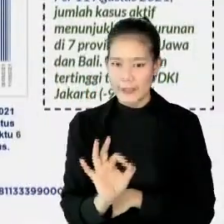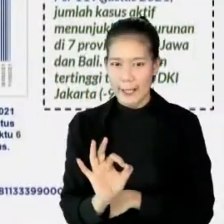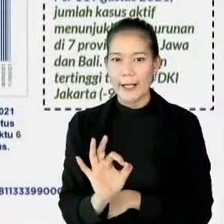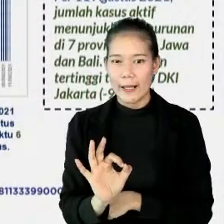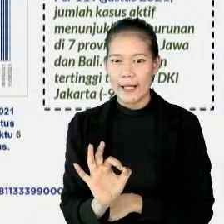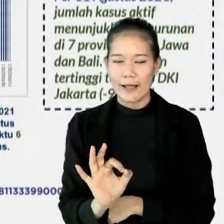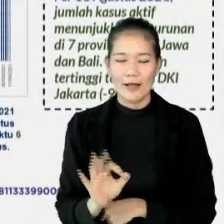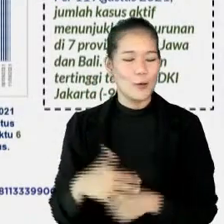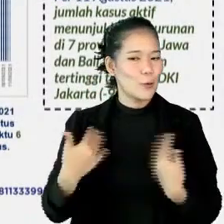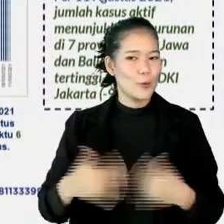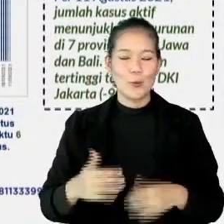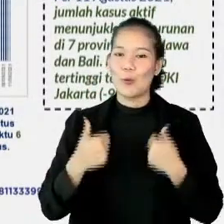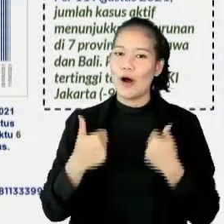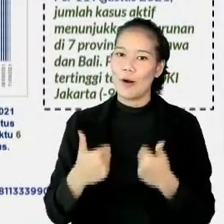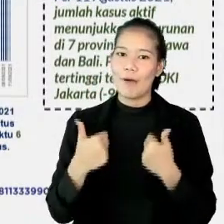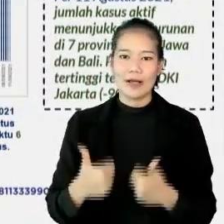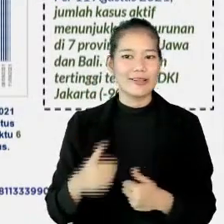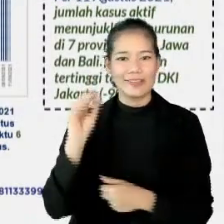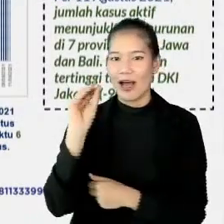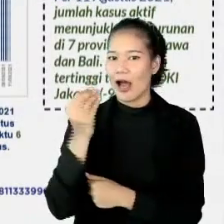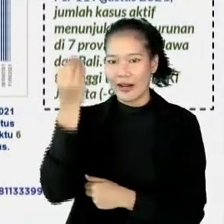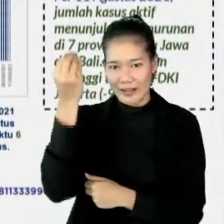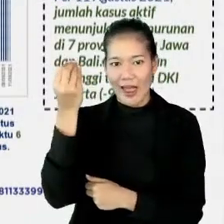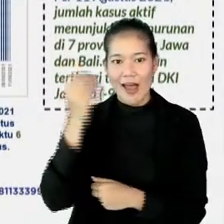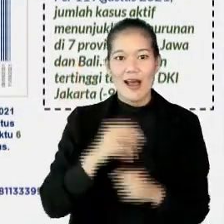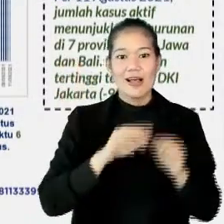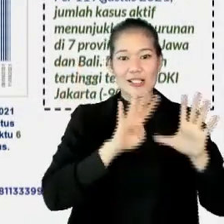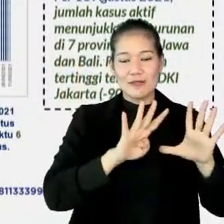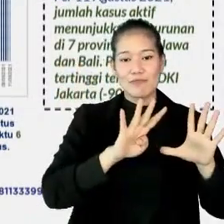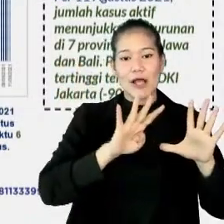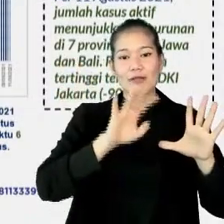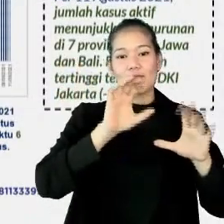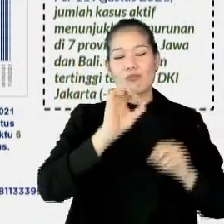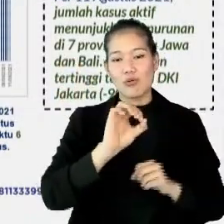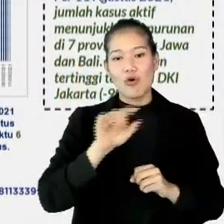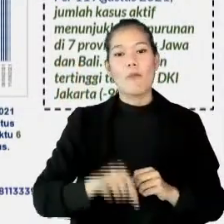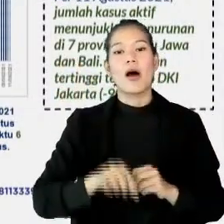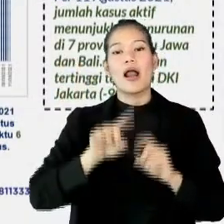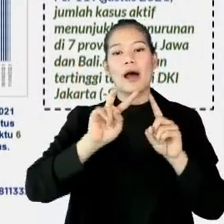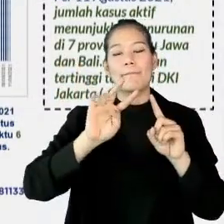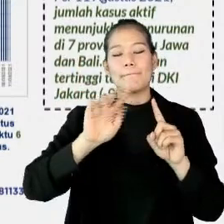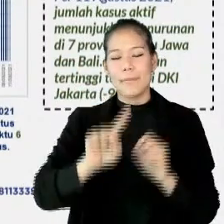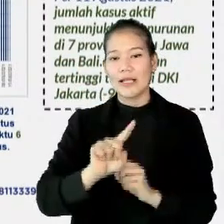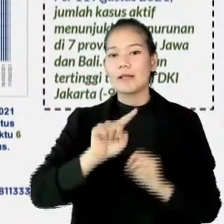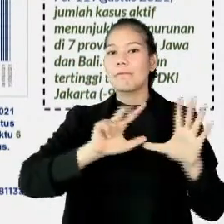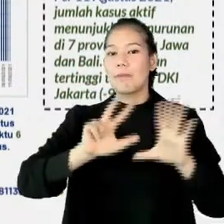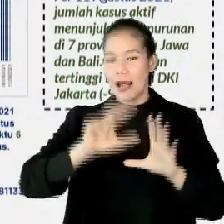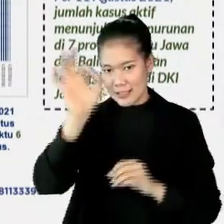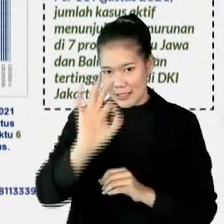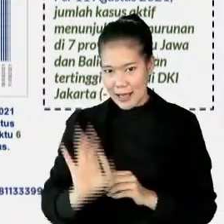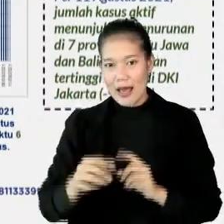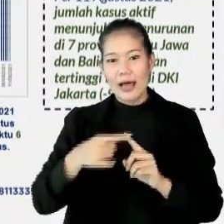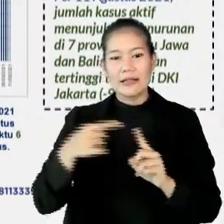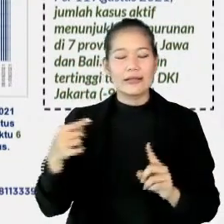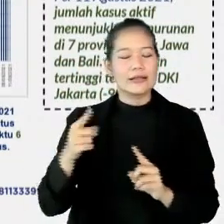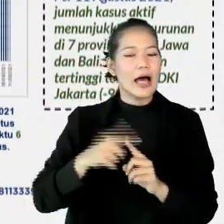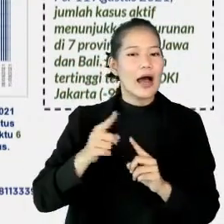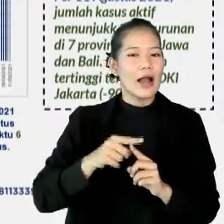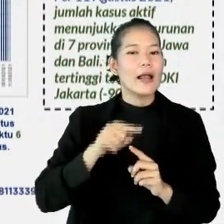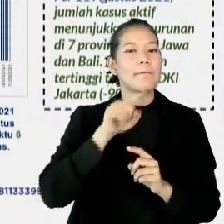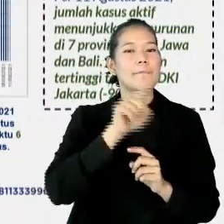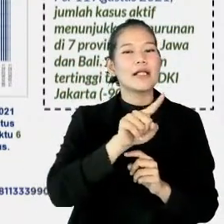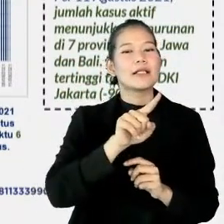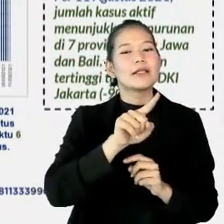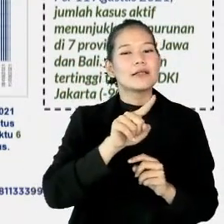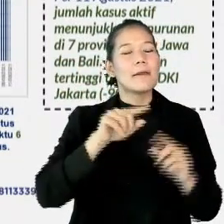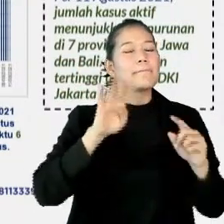puncak. Ini luar biasa sekali, DKI Jakarta turunnya 90,18%, ini per tanggal 11 Agustus. Kemudian Jawa